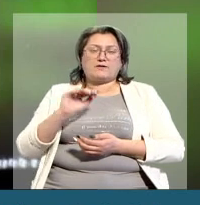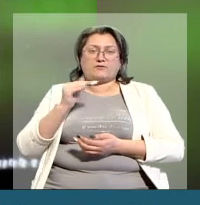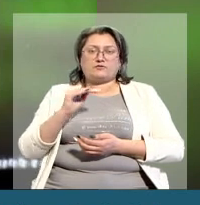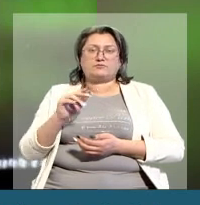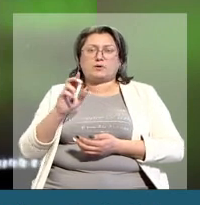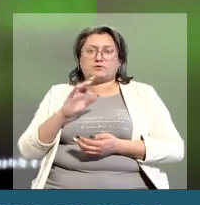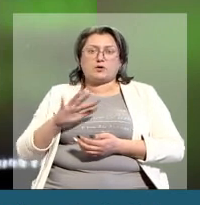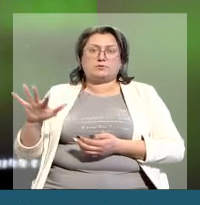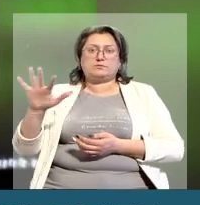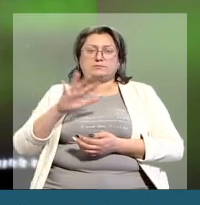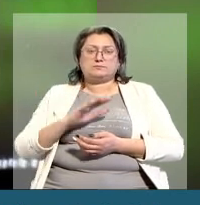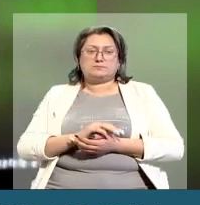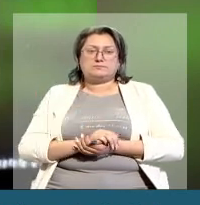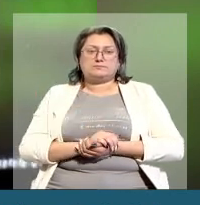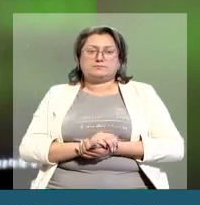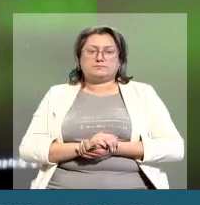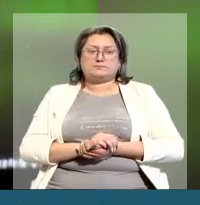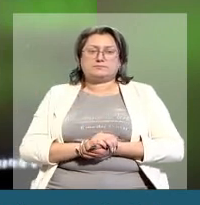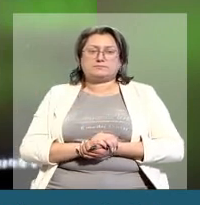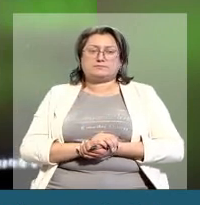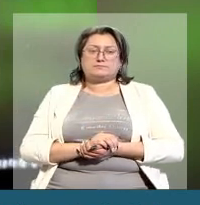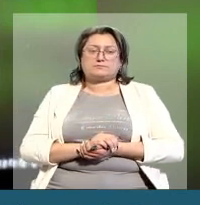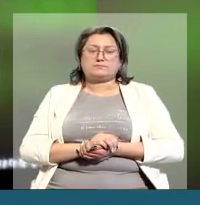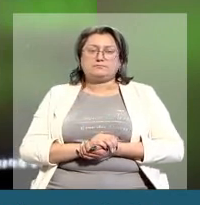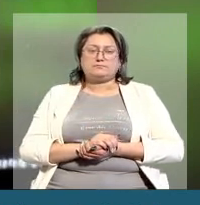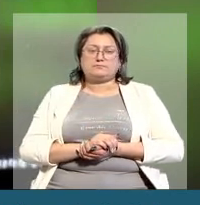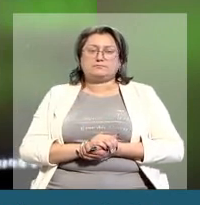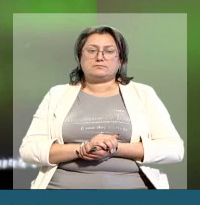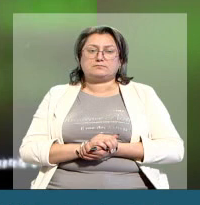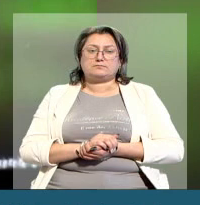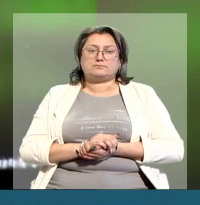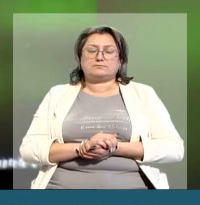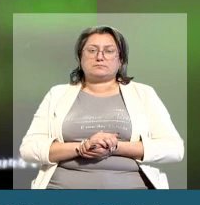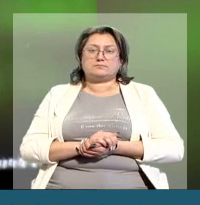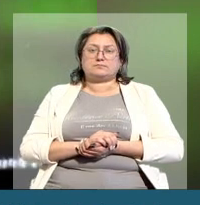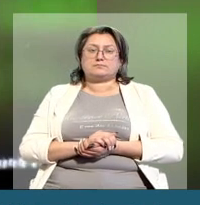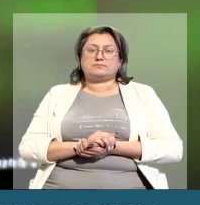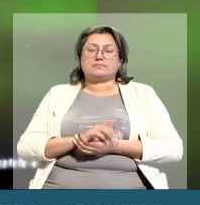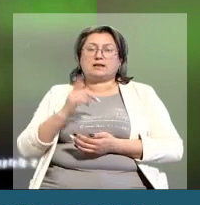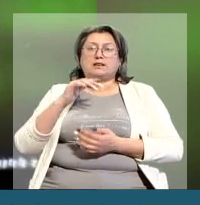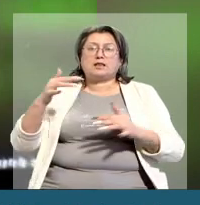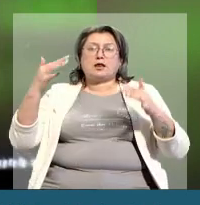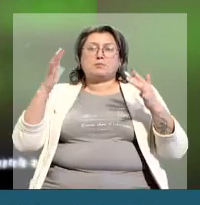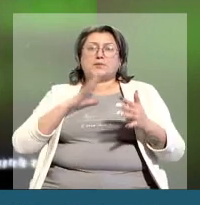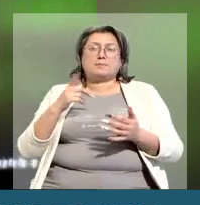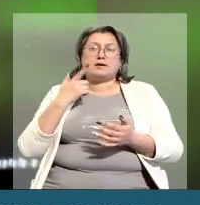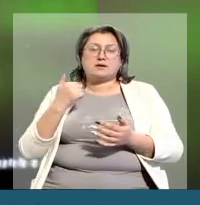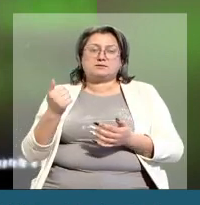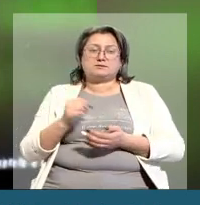боялды. Мұнда ерекше құбылысқа күн сәулесінің белсенділігінің жоғары болуы мен магниттік дауыл себеп болған.